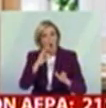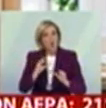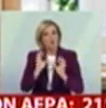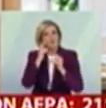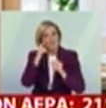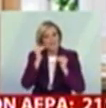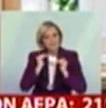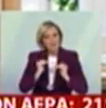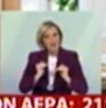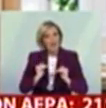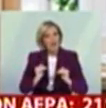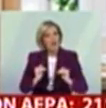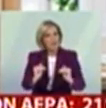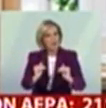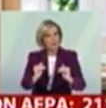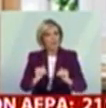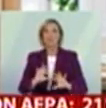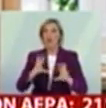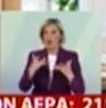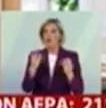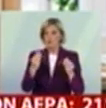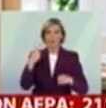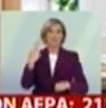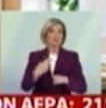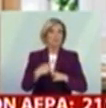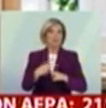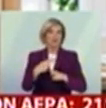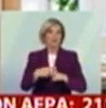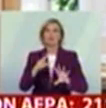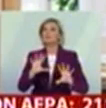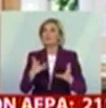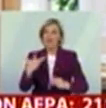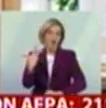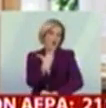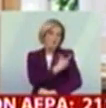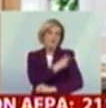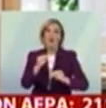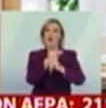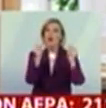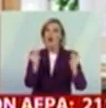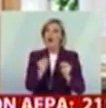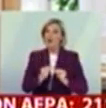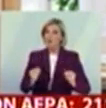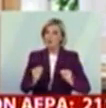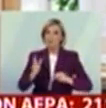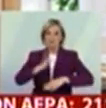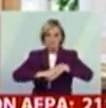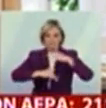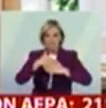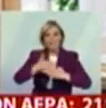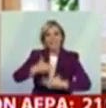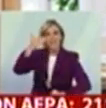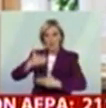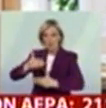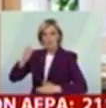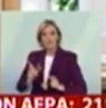του. Δεν μας γελάει πλέον. Να φύγει όλη η οικογένεια από την Ελλάδα. Και ο Μπακογιάννης επίσης. Σας ευχαριστούμε πολύ. Πάμε στον κύριο